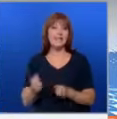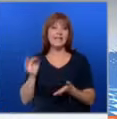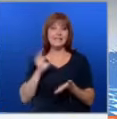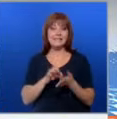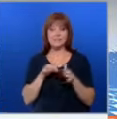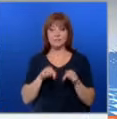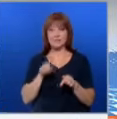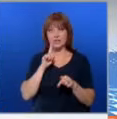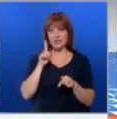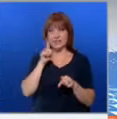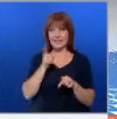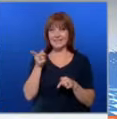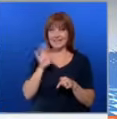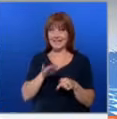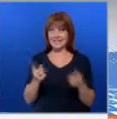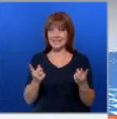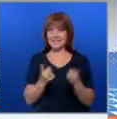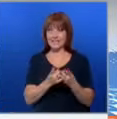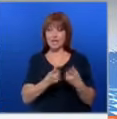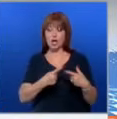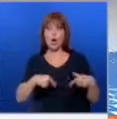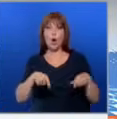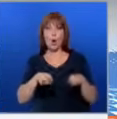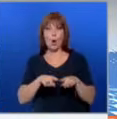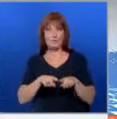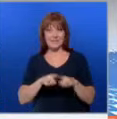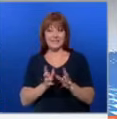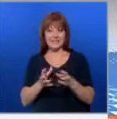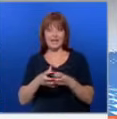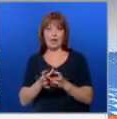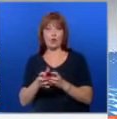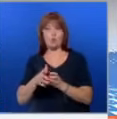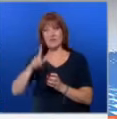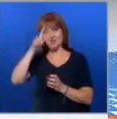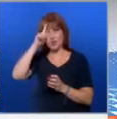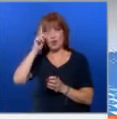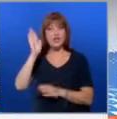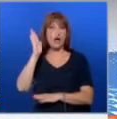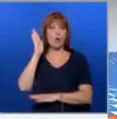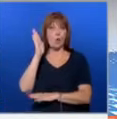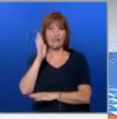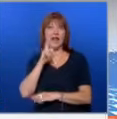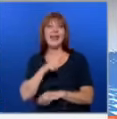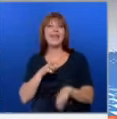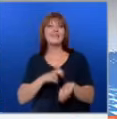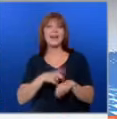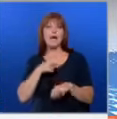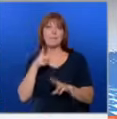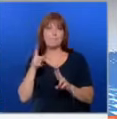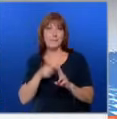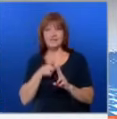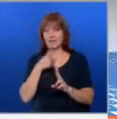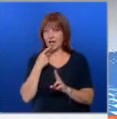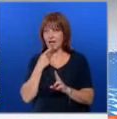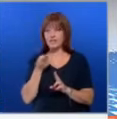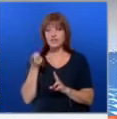ден, когато след срещата с областните структури видяхте в столичен хотел, чухте Делян Пеевски да съобщава пред медиите, че